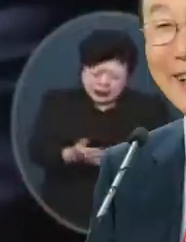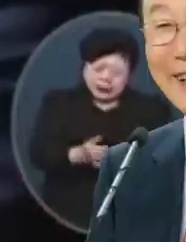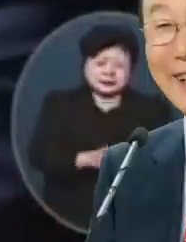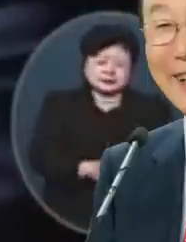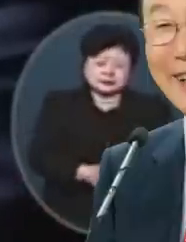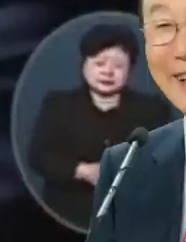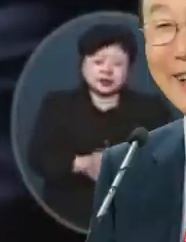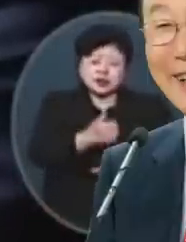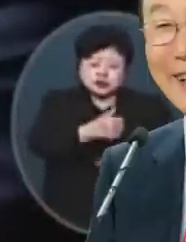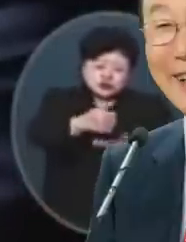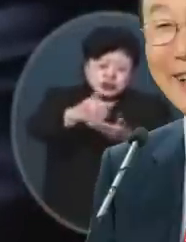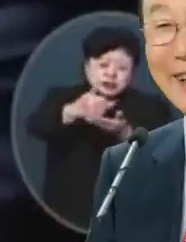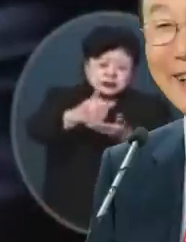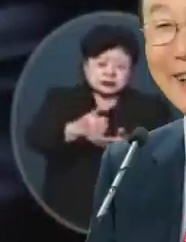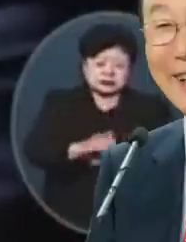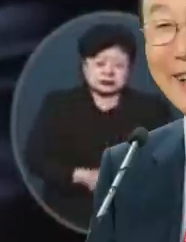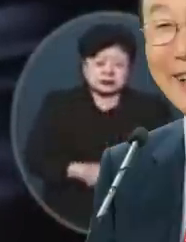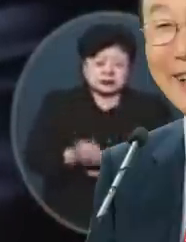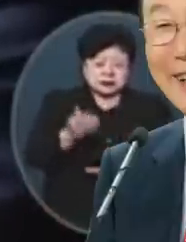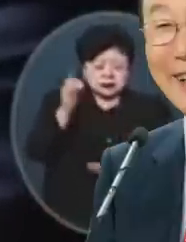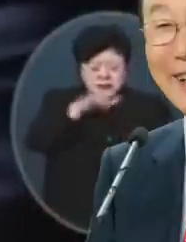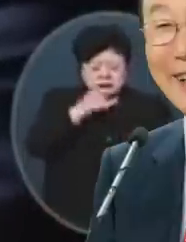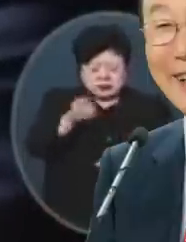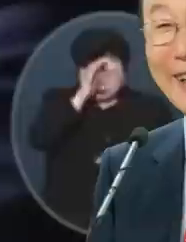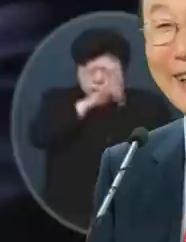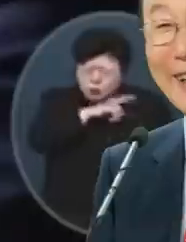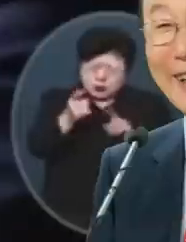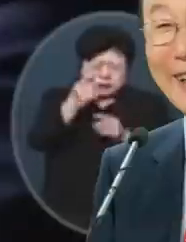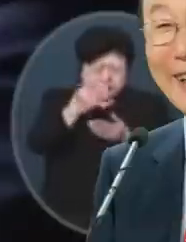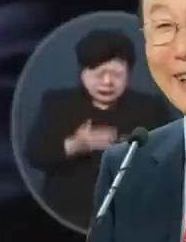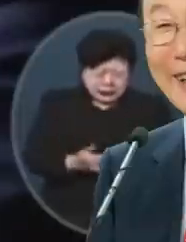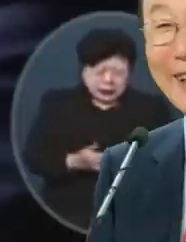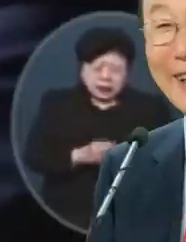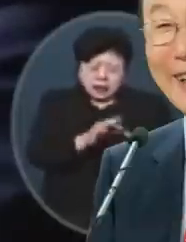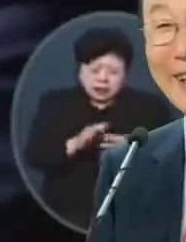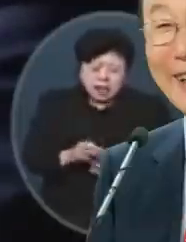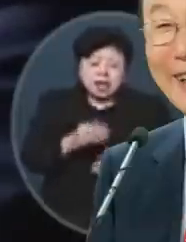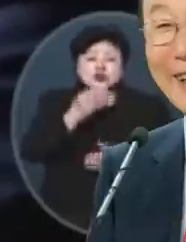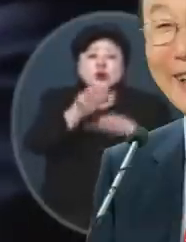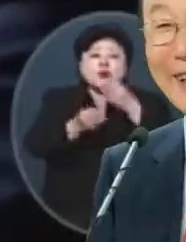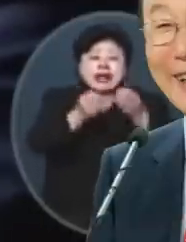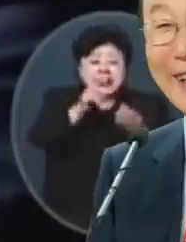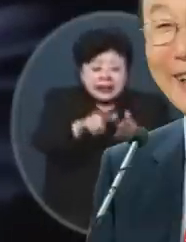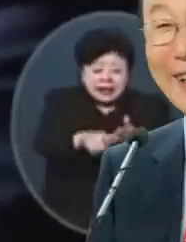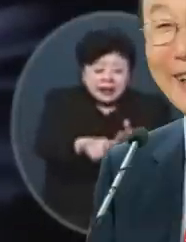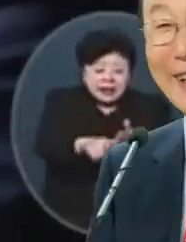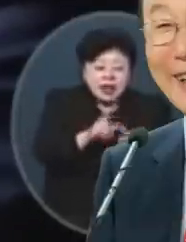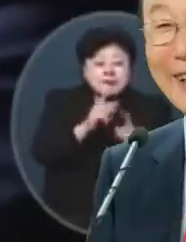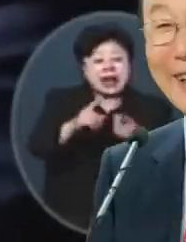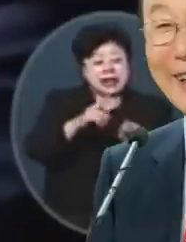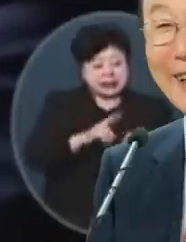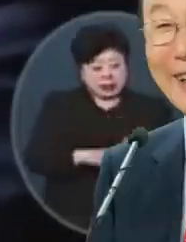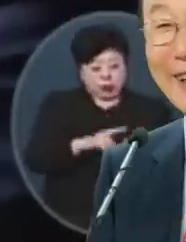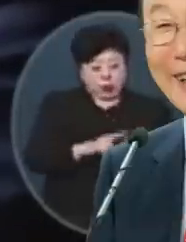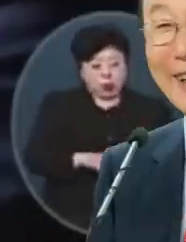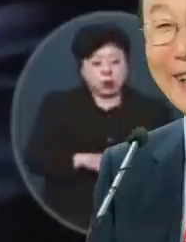입었다. 끊임없이 시인하고 고백하면 그 말이